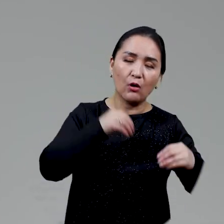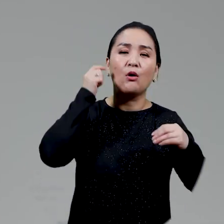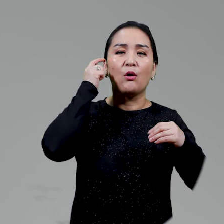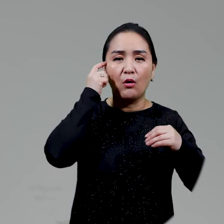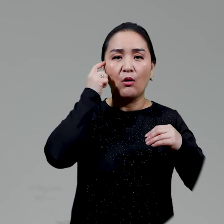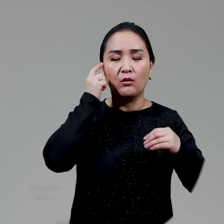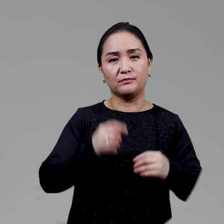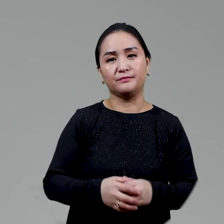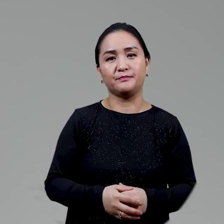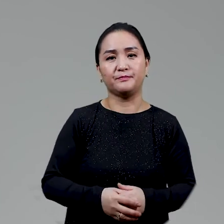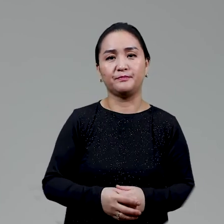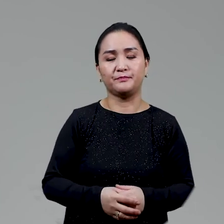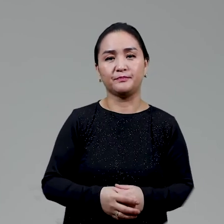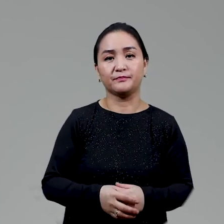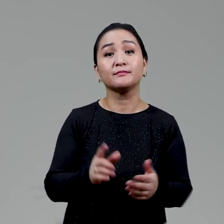ойлгож